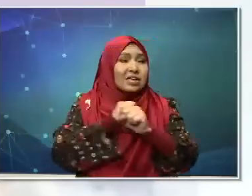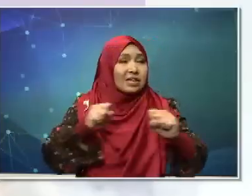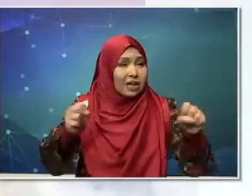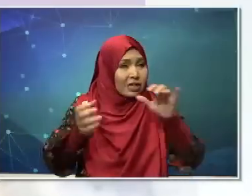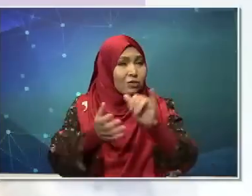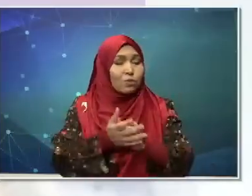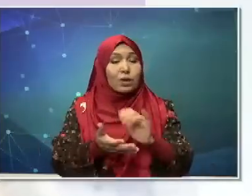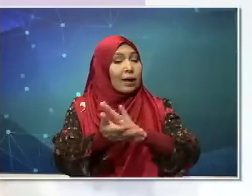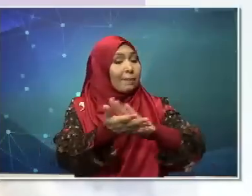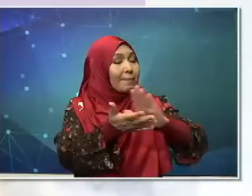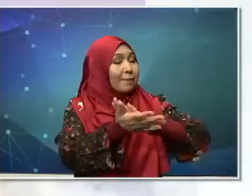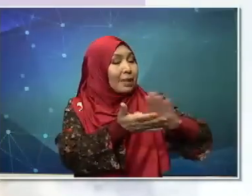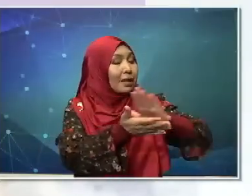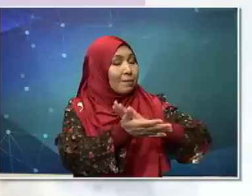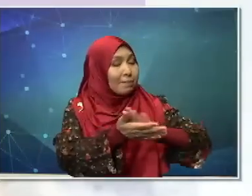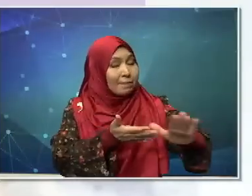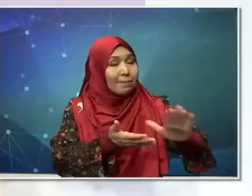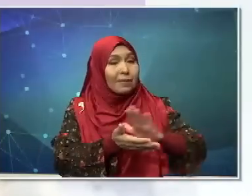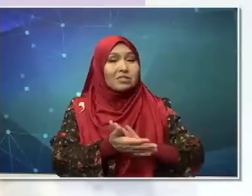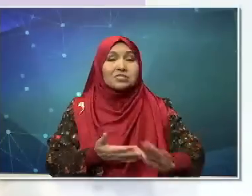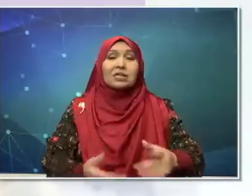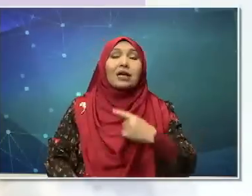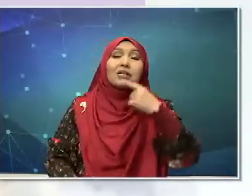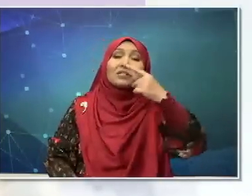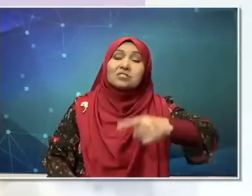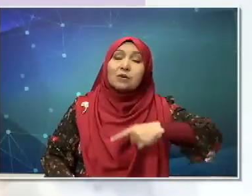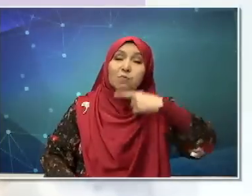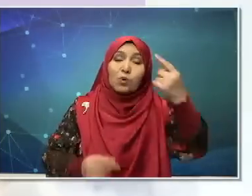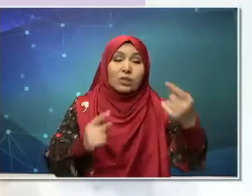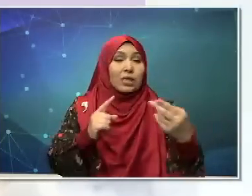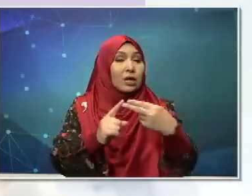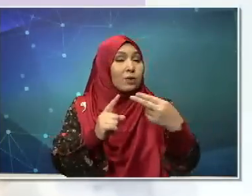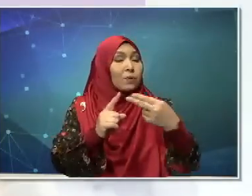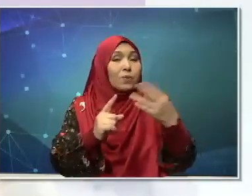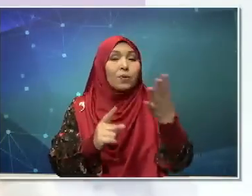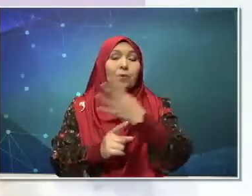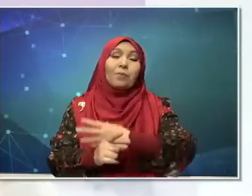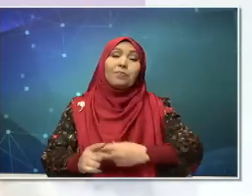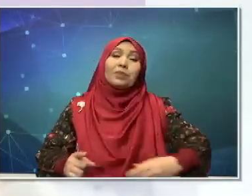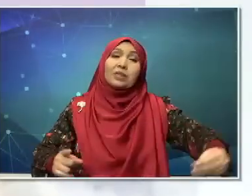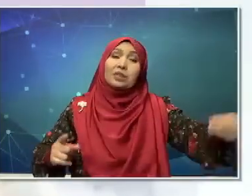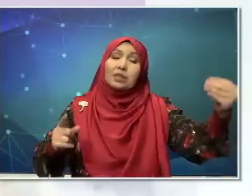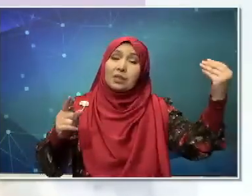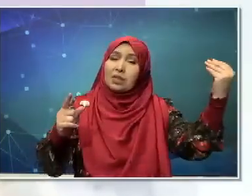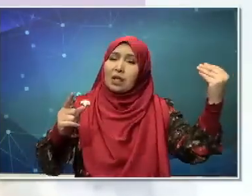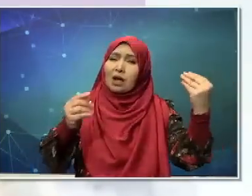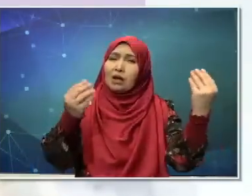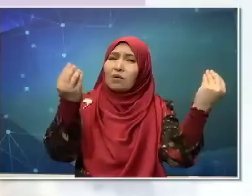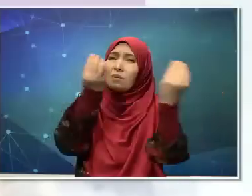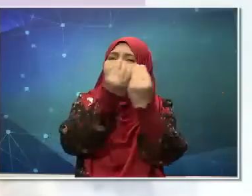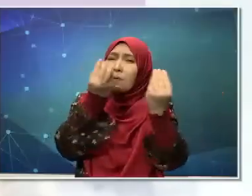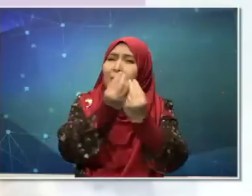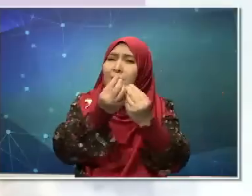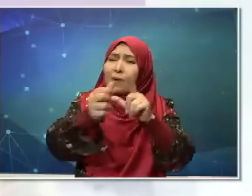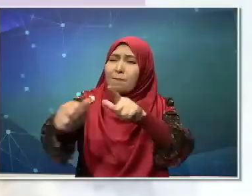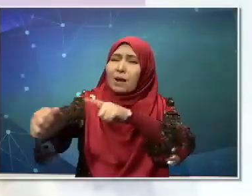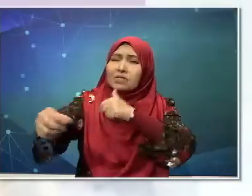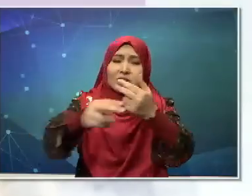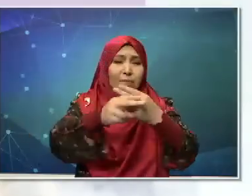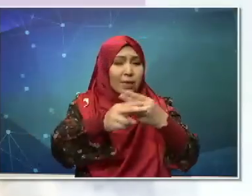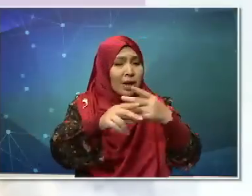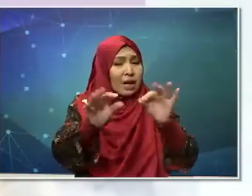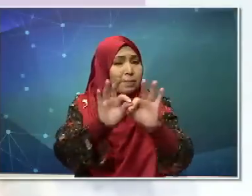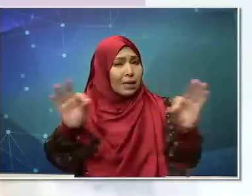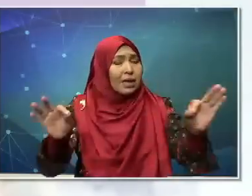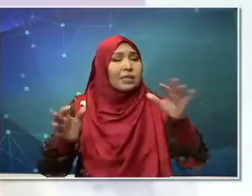mengemaskan ataupun berkemas kan sebutan Huruf serta kadar panjang dan pendek dalam ayat ini